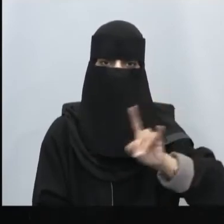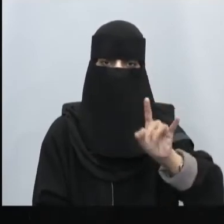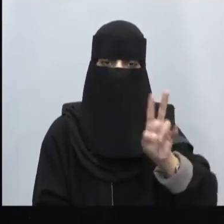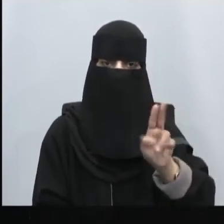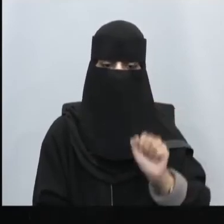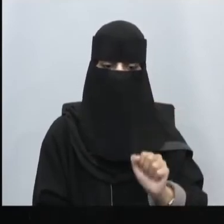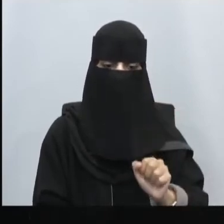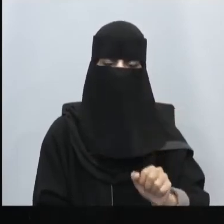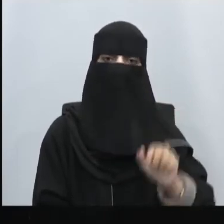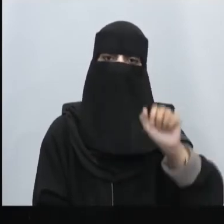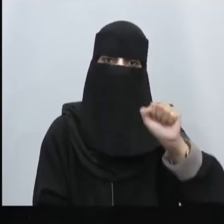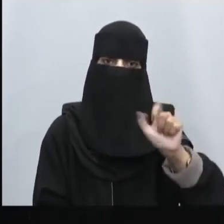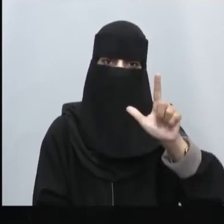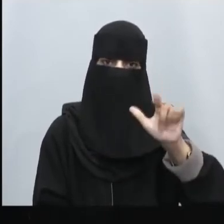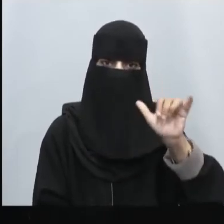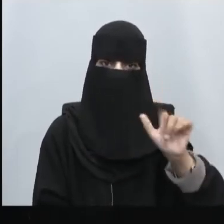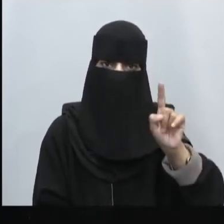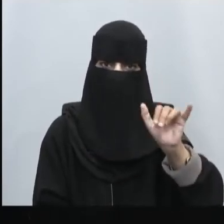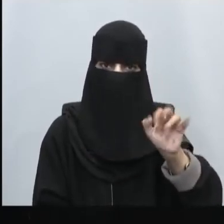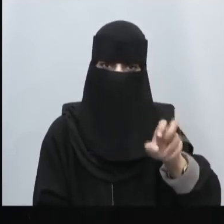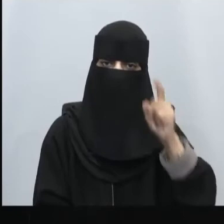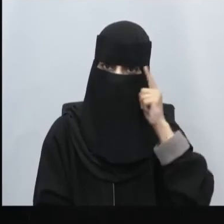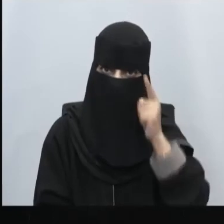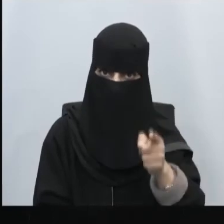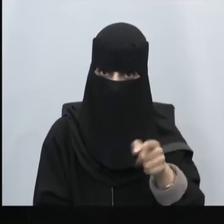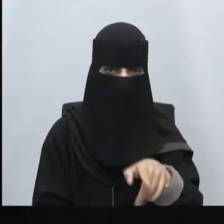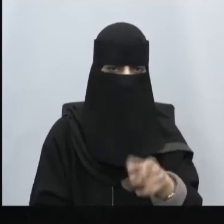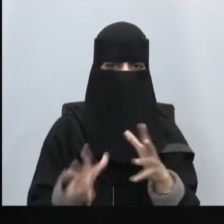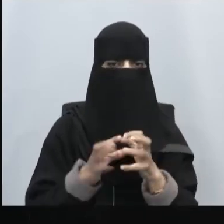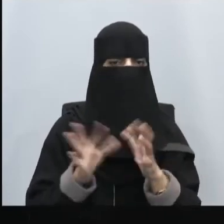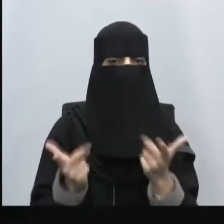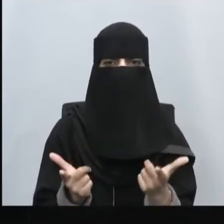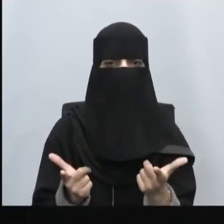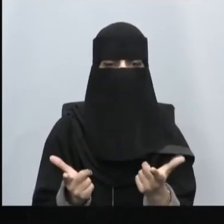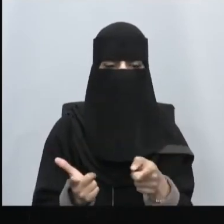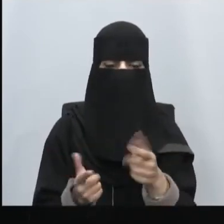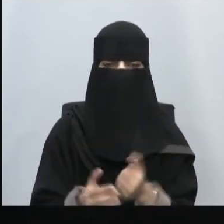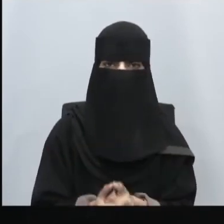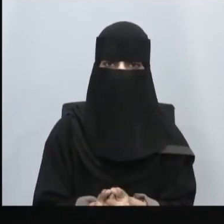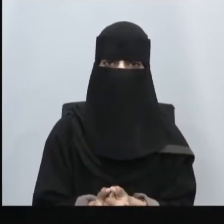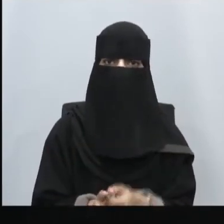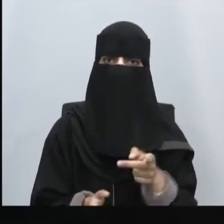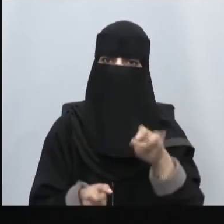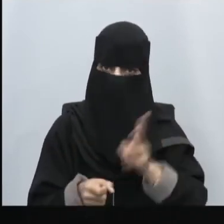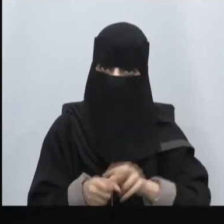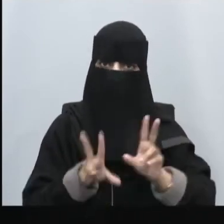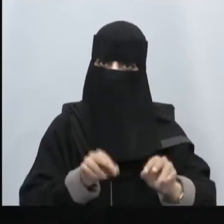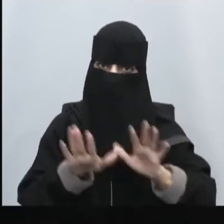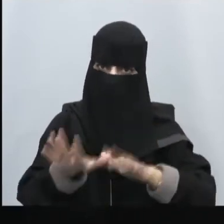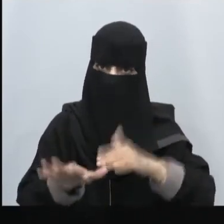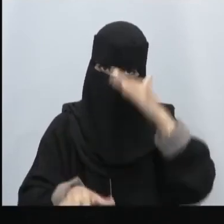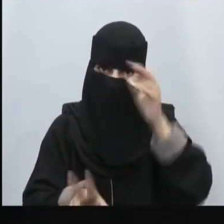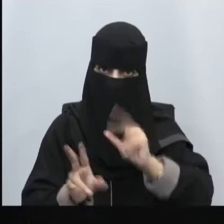حملات الصوائف والشواتي وعرفنا انها حملات عسكريه فهل الحملات الصليبيه هي ايضا حملات عسكريه